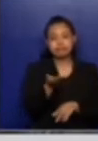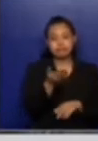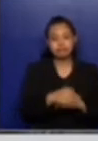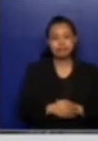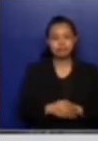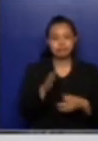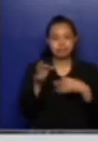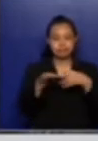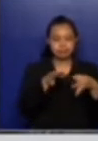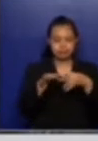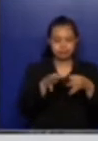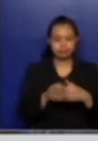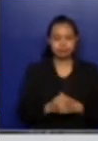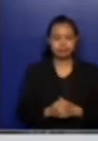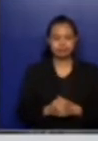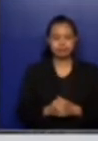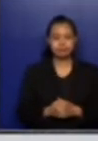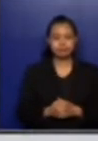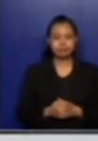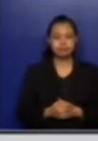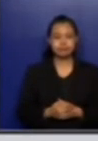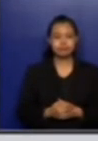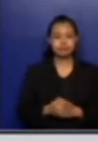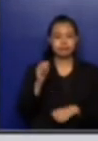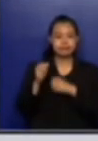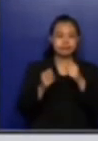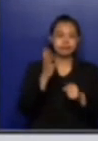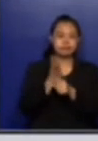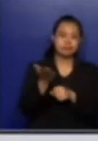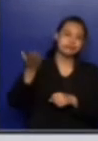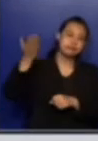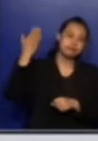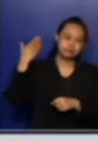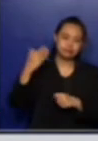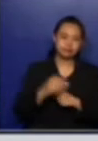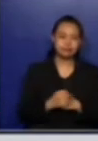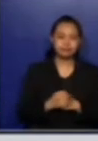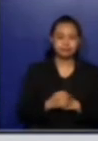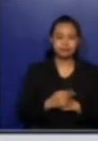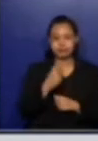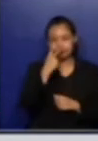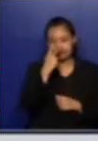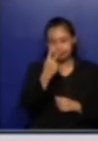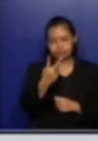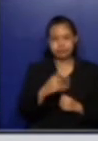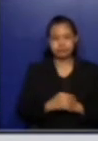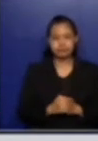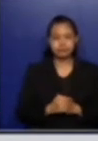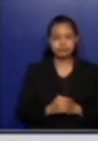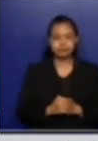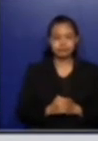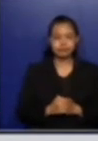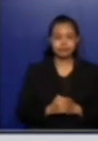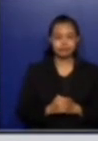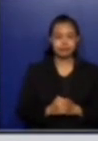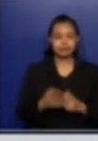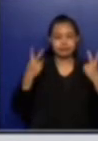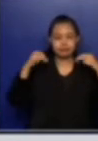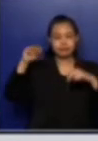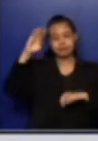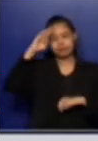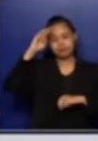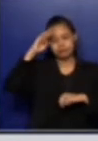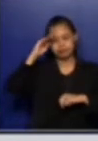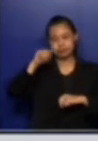า5ปีที่ผ่านมาจะเห็นนะครับว่ารัฐบาลที่มีพระนาท่านพลเอกประยุทธ์จันทร์โอชามา